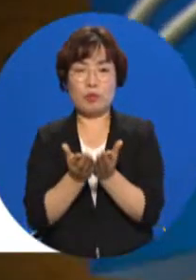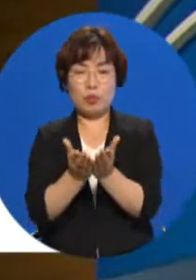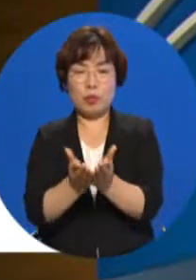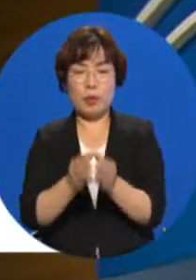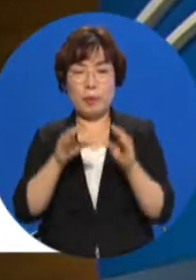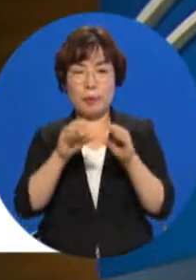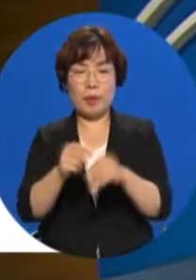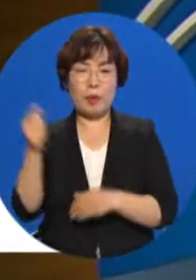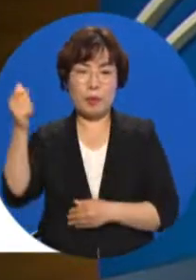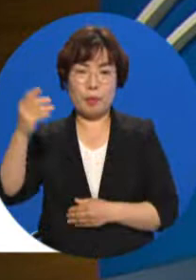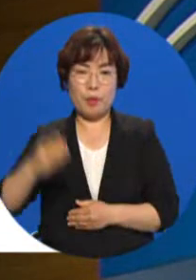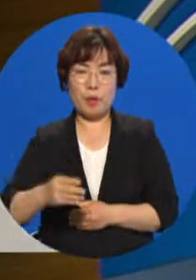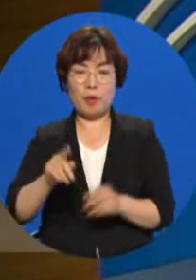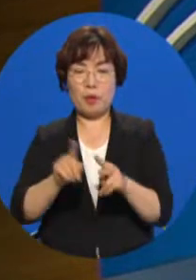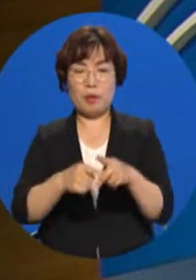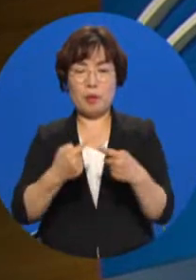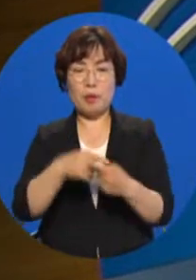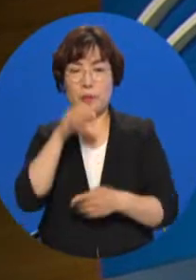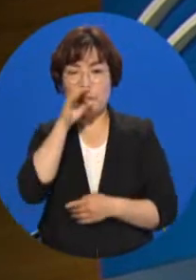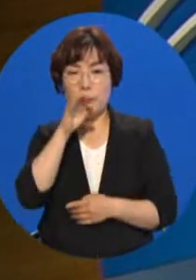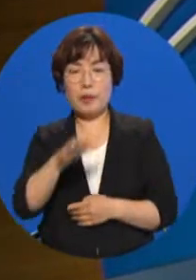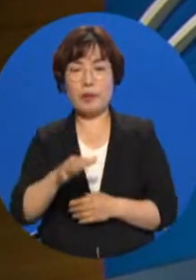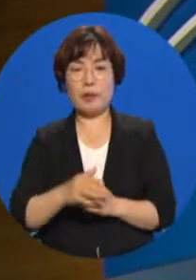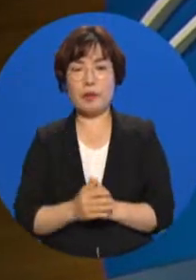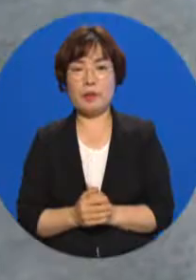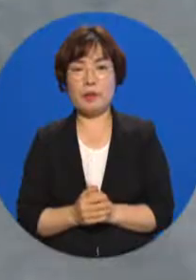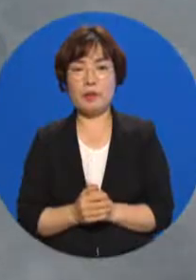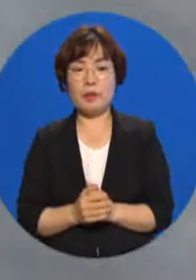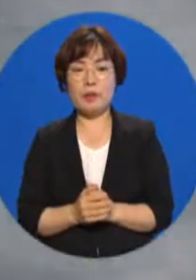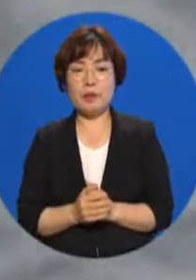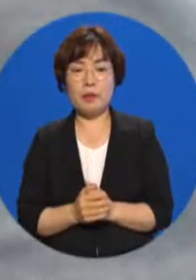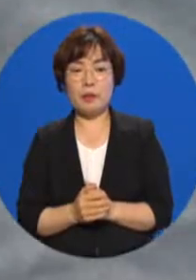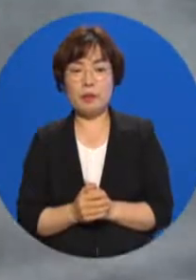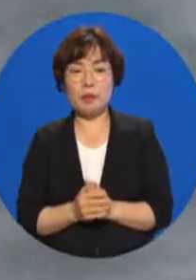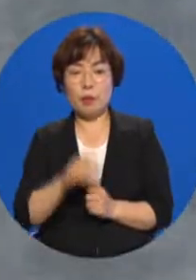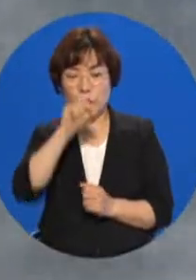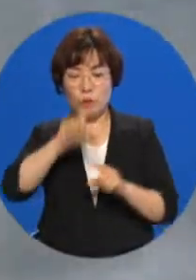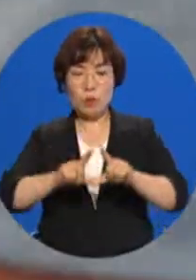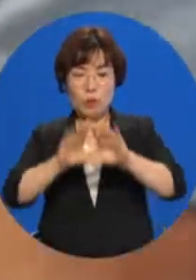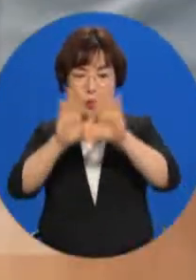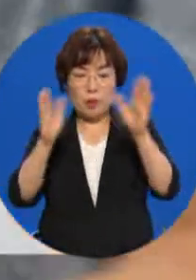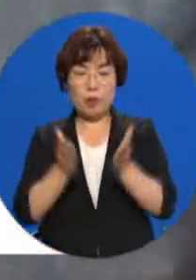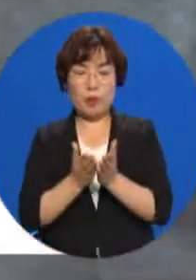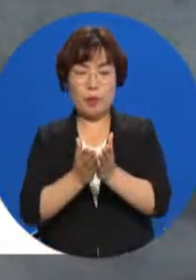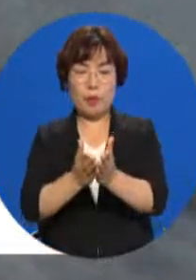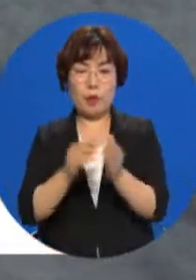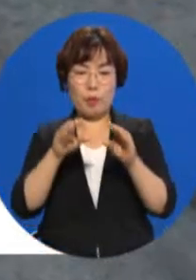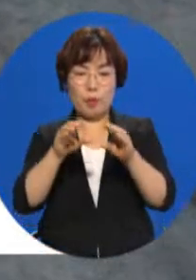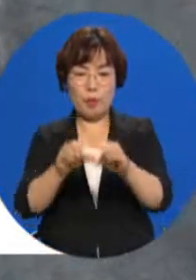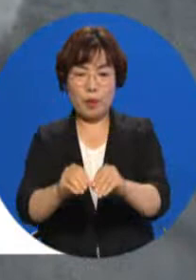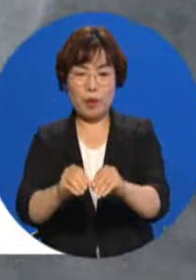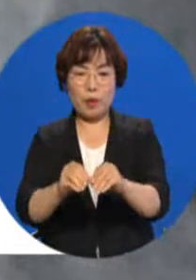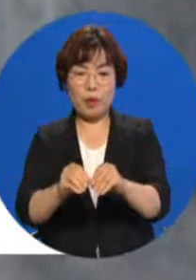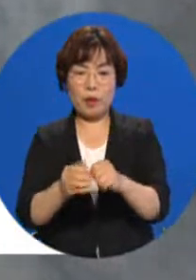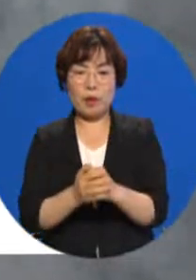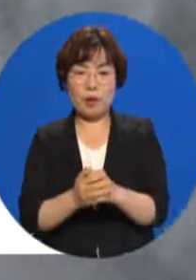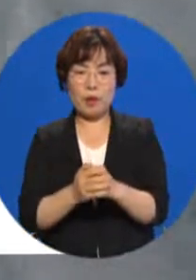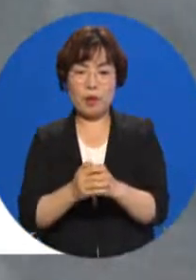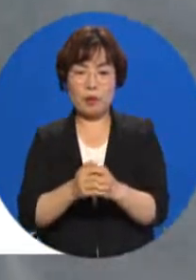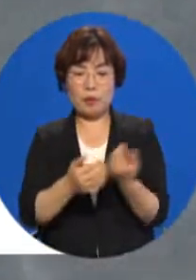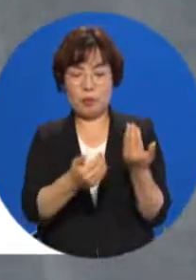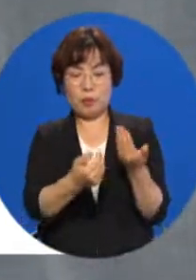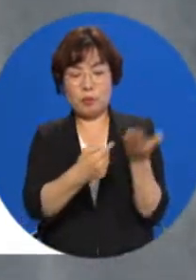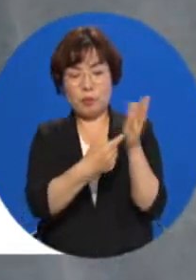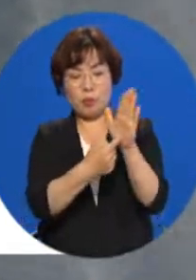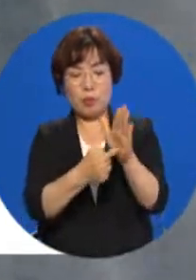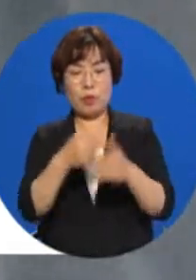중단되는 이유를 납득하기 어렵다는 입장입니다. 이런 좋은 날 배가 안 간다니. 이런 부분에서 이걸 지금 이제 한두